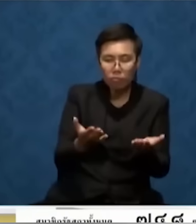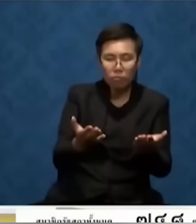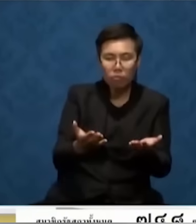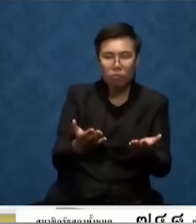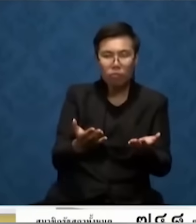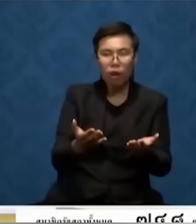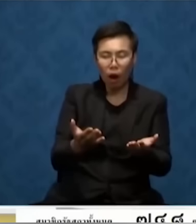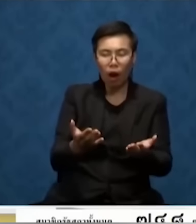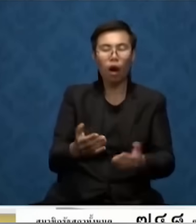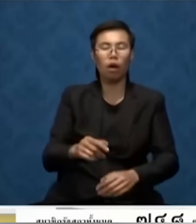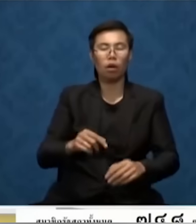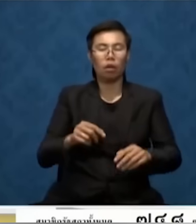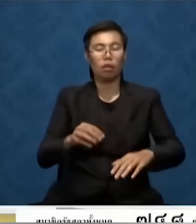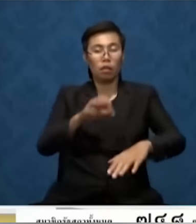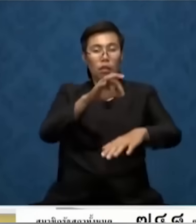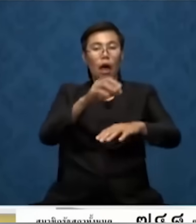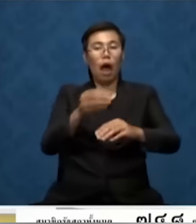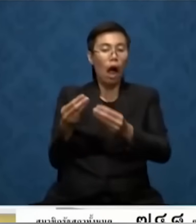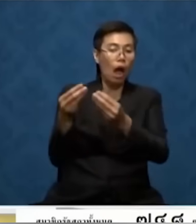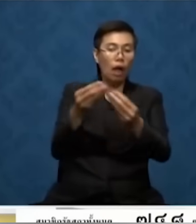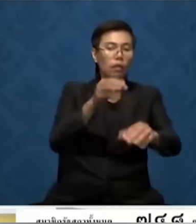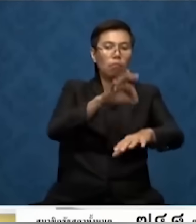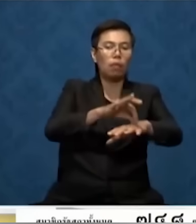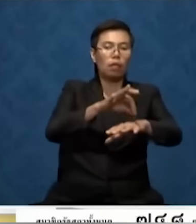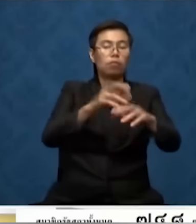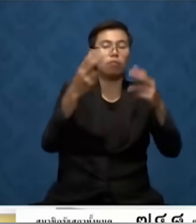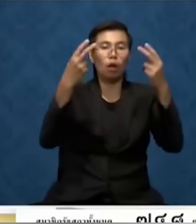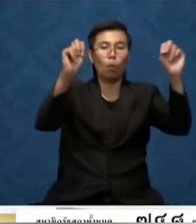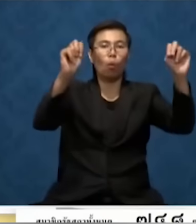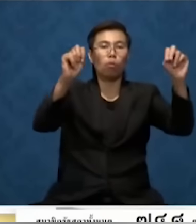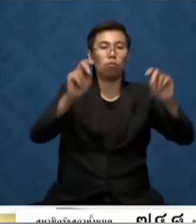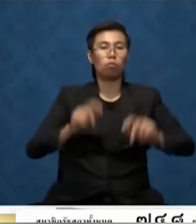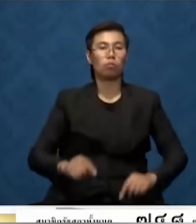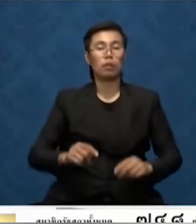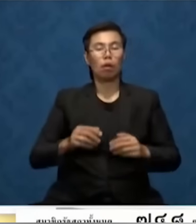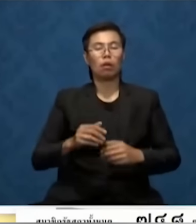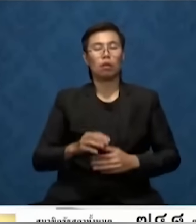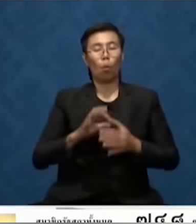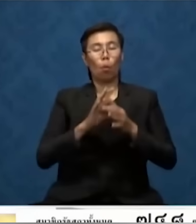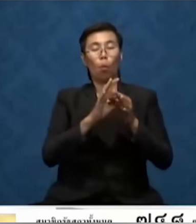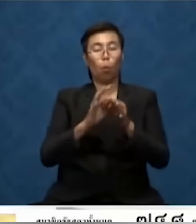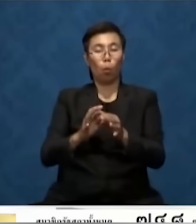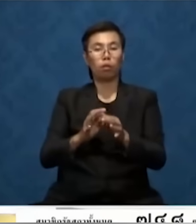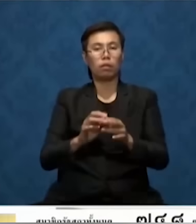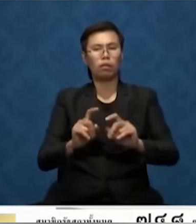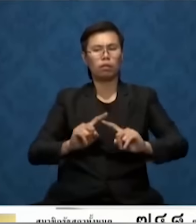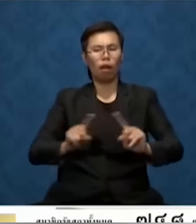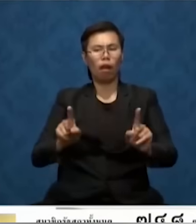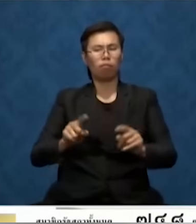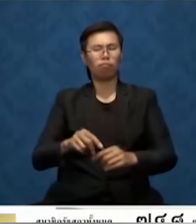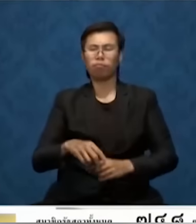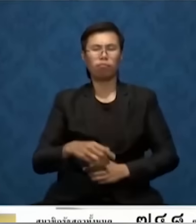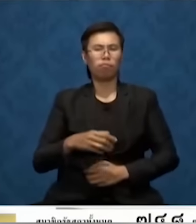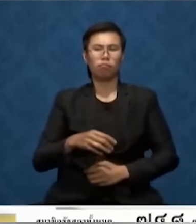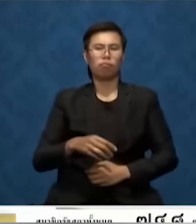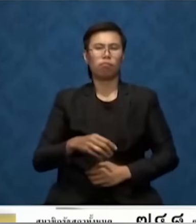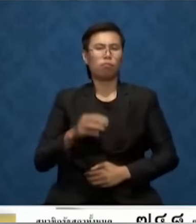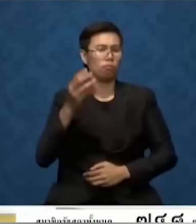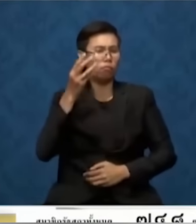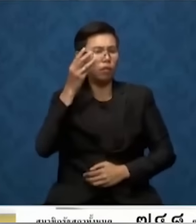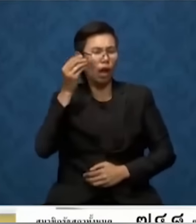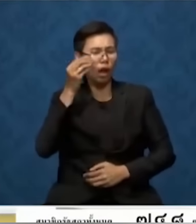งนายกรัฐมนตรีเพราะนี่คือข้อห่วงใยแต่คุณพิธาลิ้มเจริญรัตน์เองก็ยังยืนยันในสภา